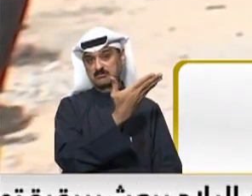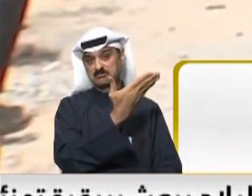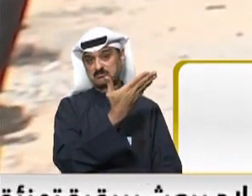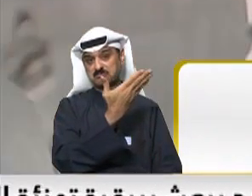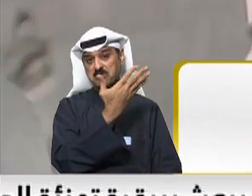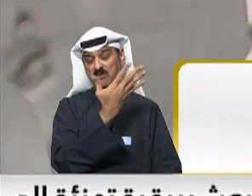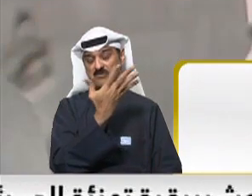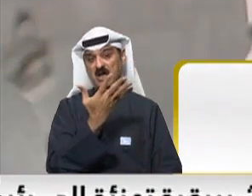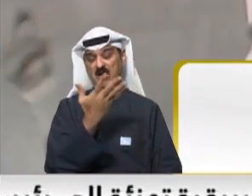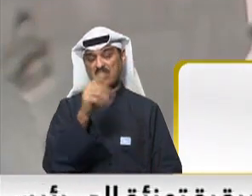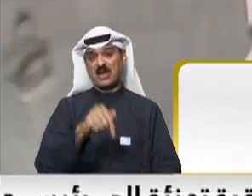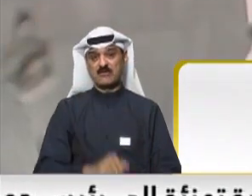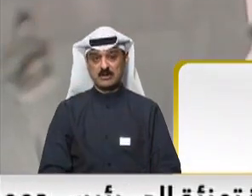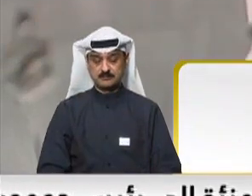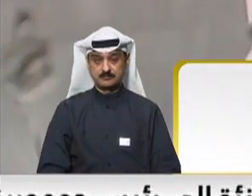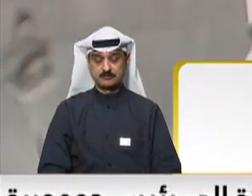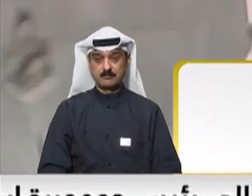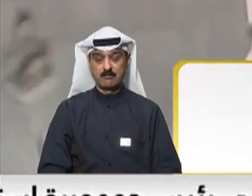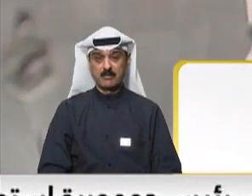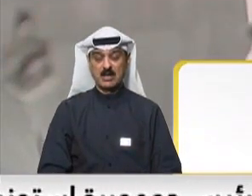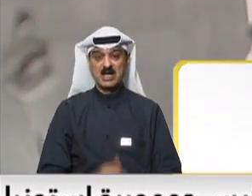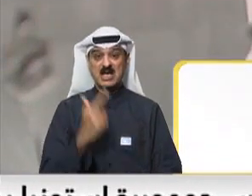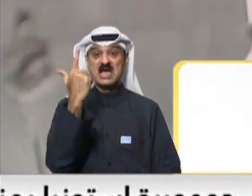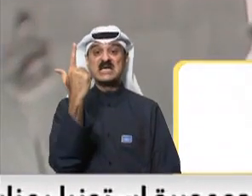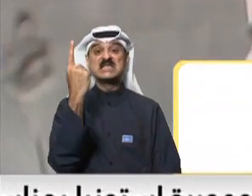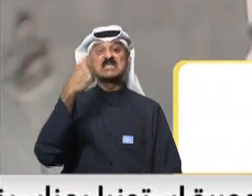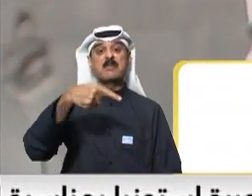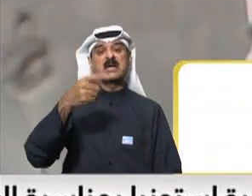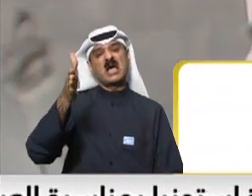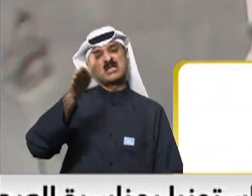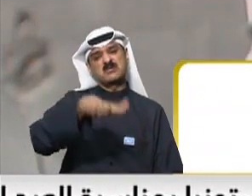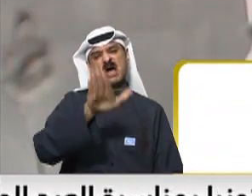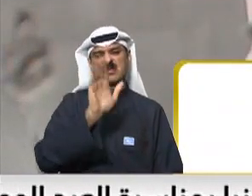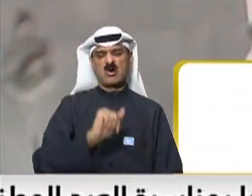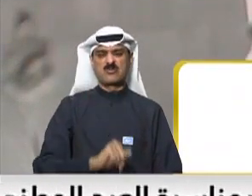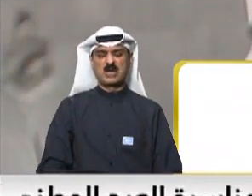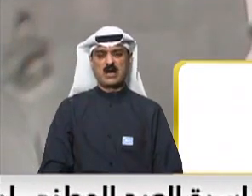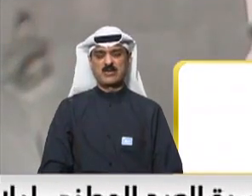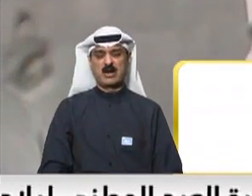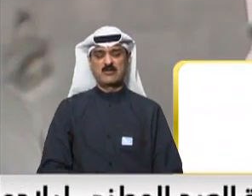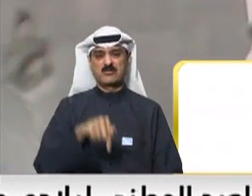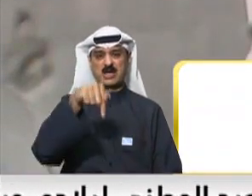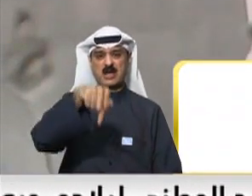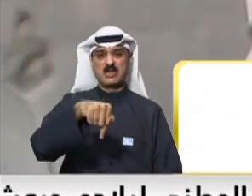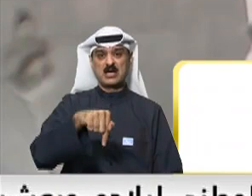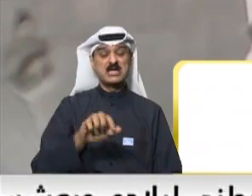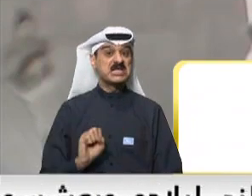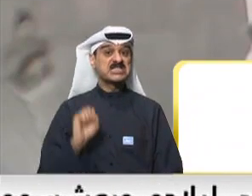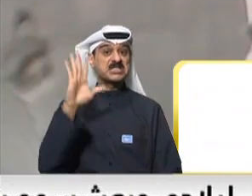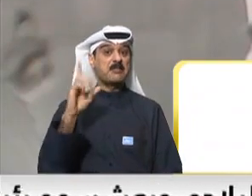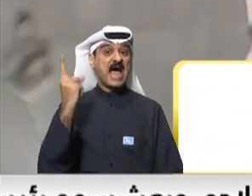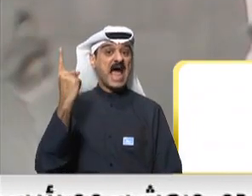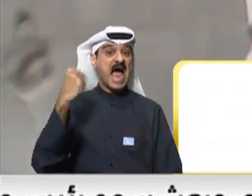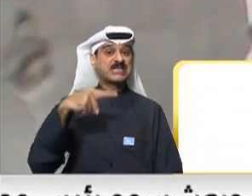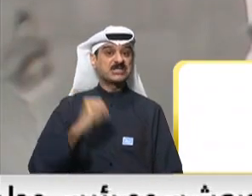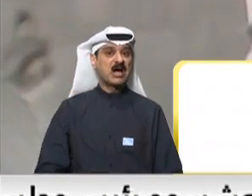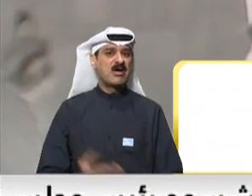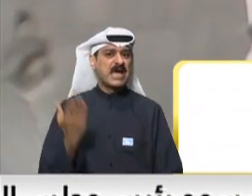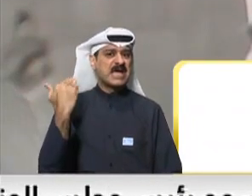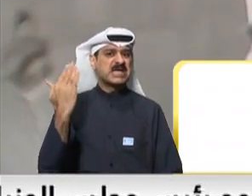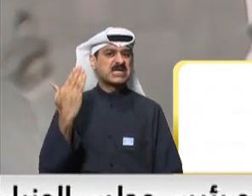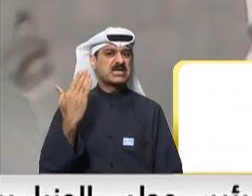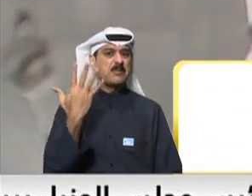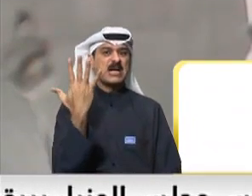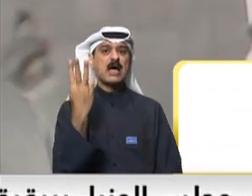حواليك تأثرت. لقينا 17 شهيد في المنطقة هنا، والإصابات تقريبا 10 غير 20 أو 25